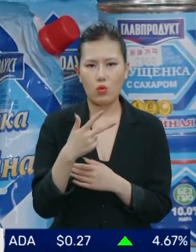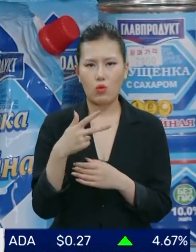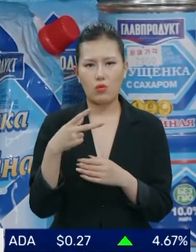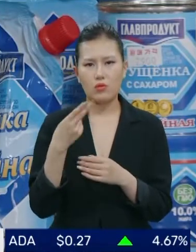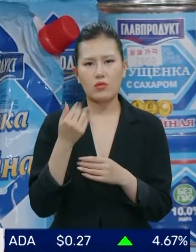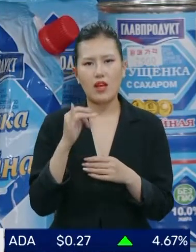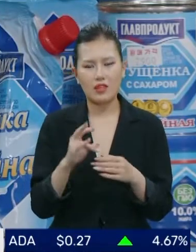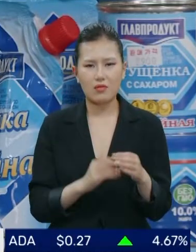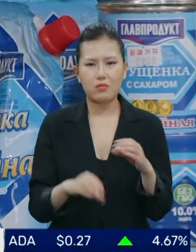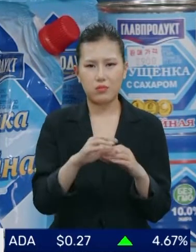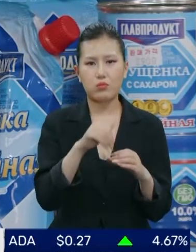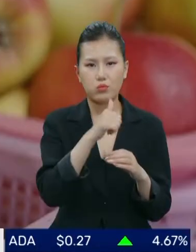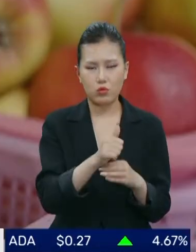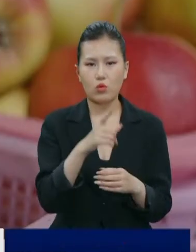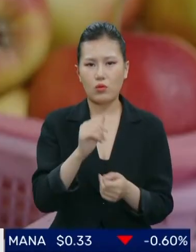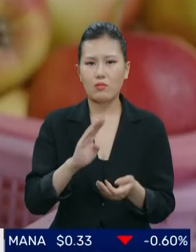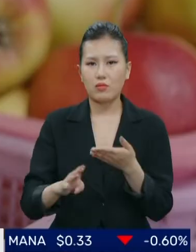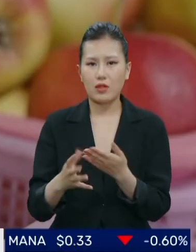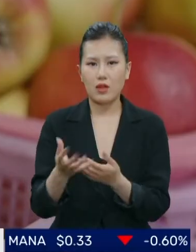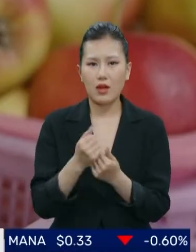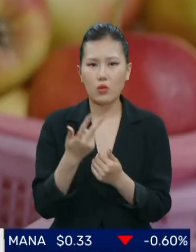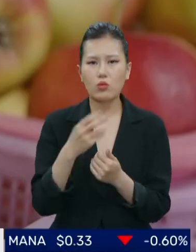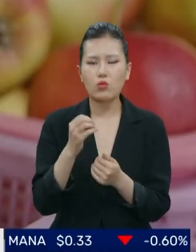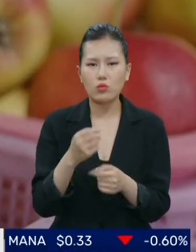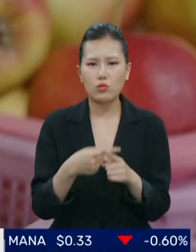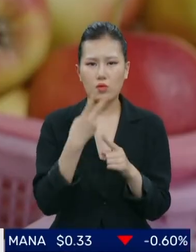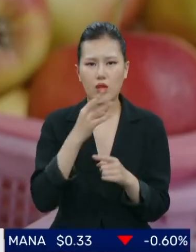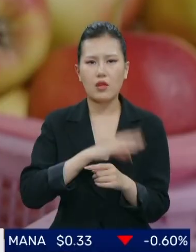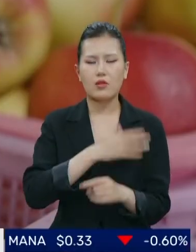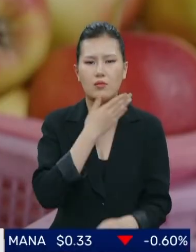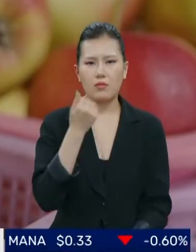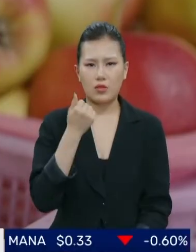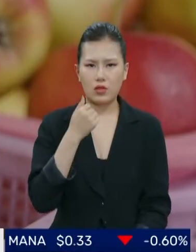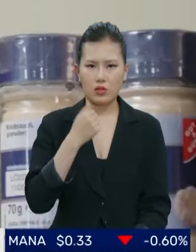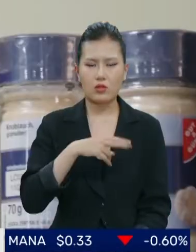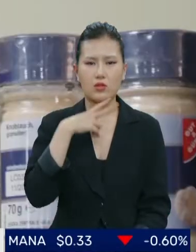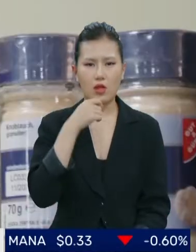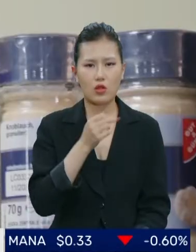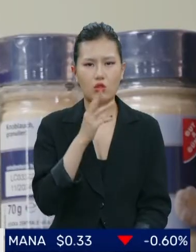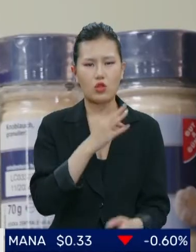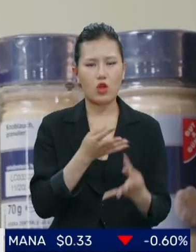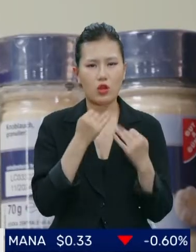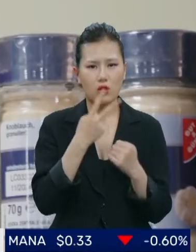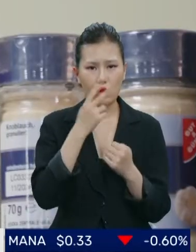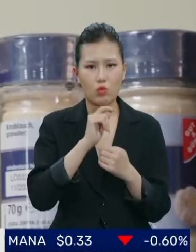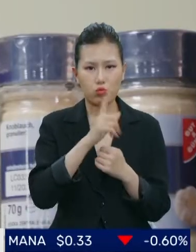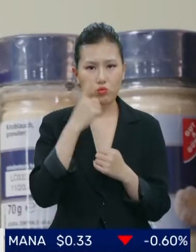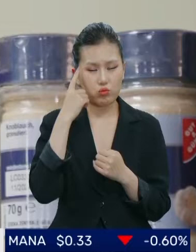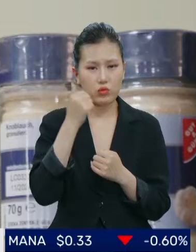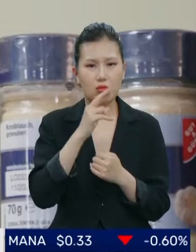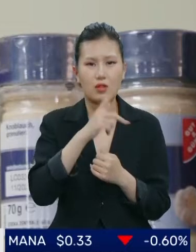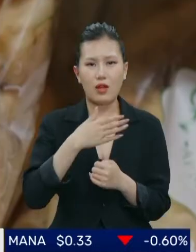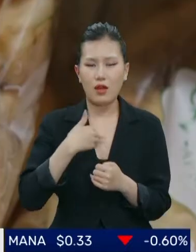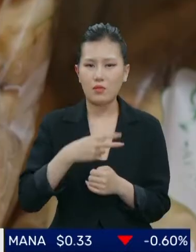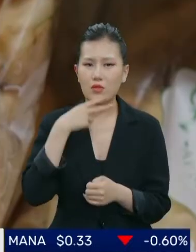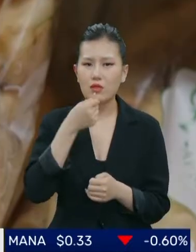цалин 38.4% нэмэгдсэн нь хангалтгүй өсөлт юм а. Өөрөөр хэлбэл нэрлсэн дүнгээр орлого 2 дахин өссөн мэт харагдаж байгаа ч яг бодит цалин